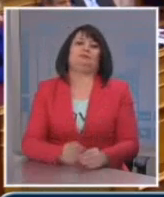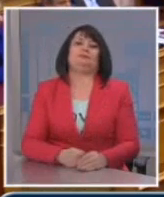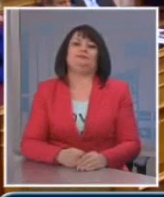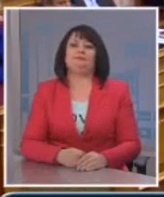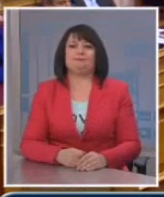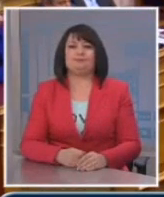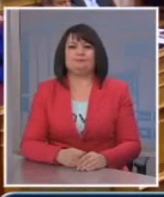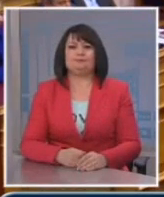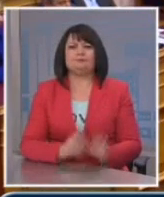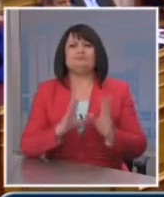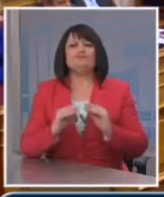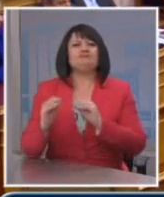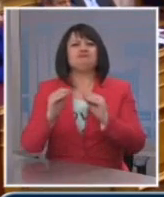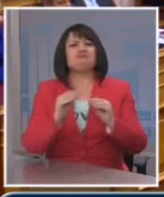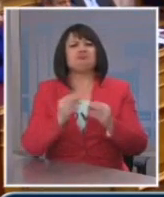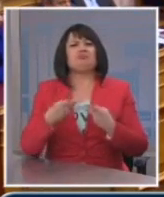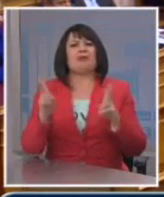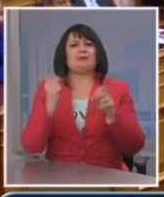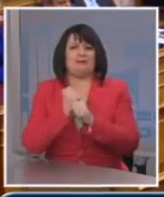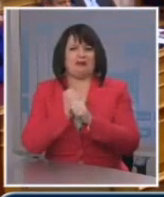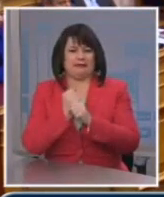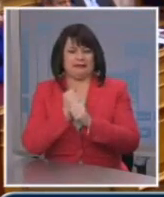Πολύς λόγος έγινε για τους ελεύθερους επαγγελματίες,